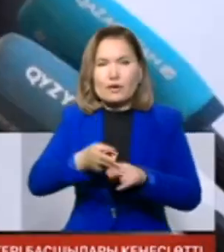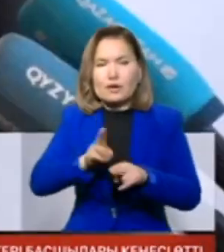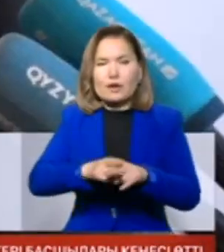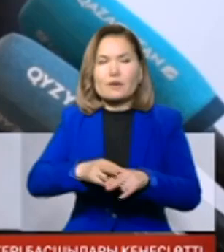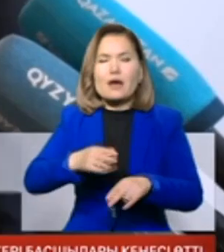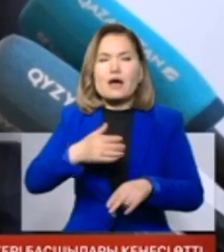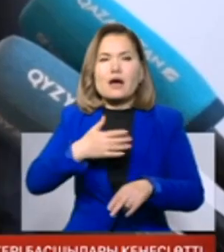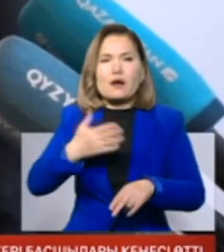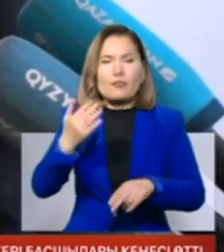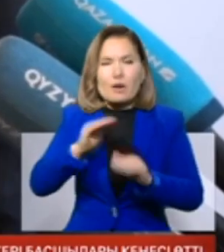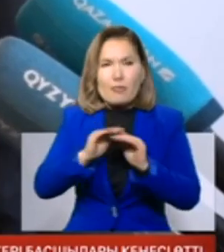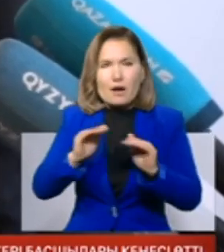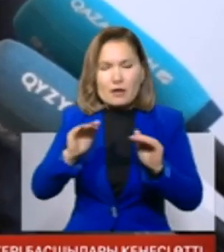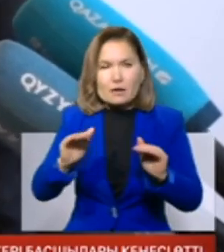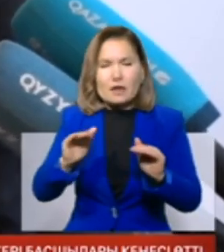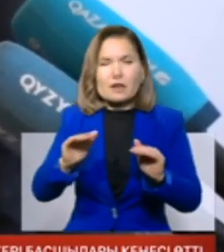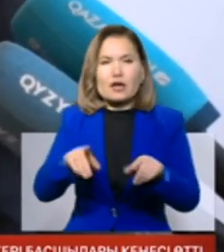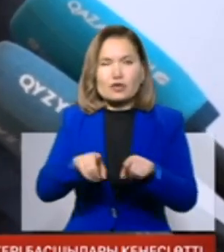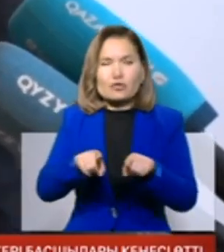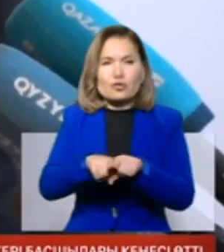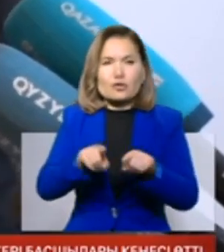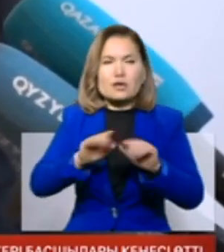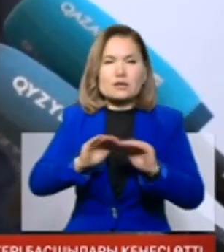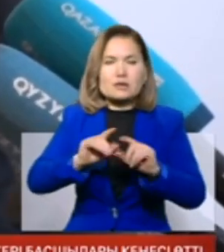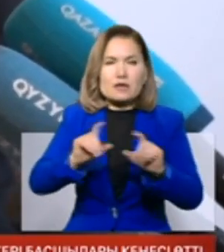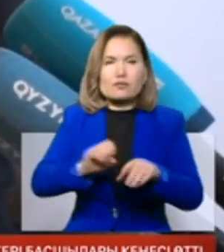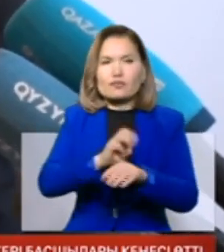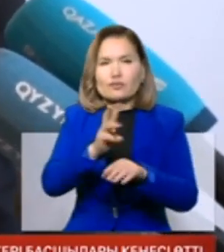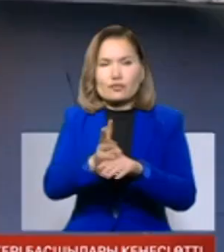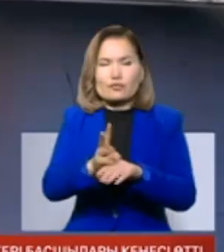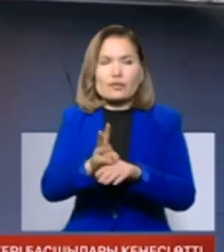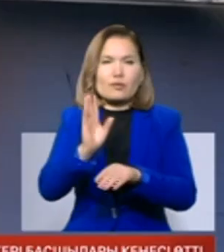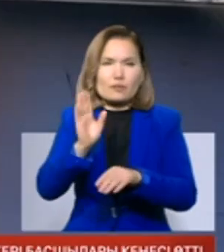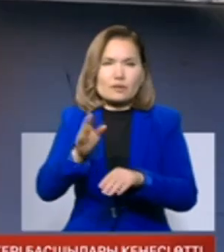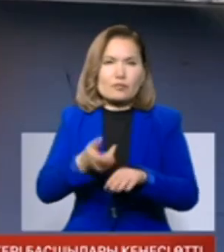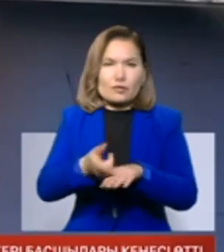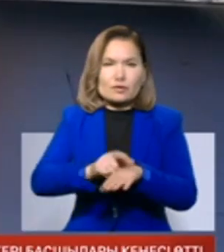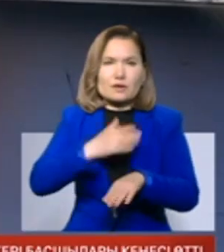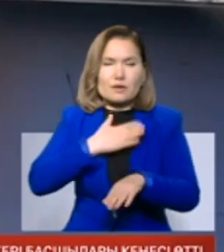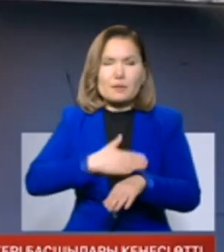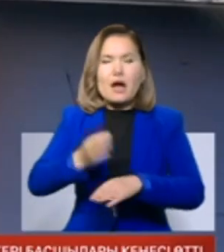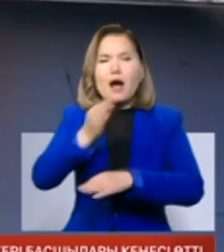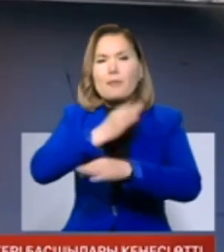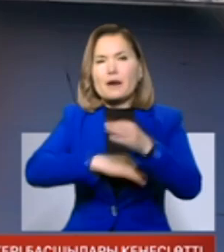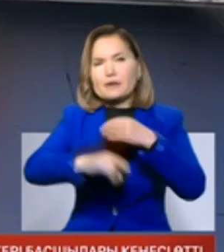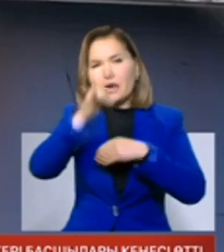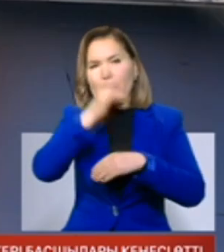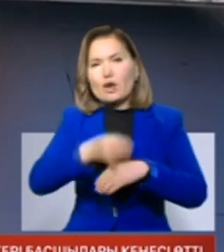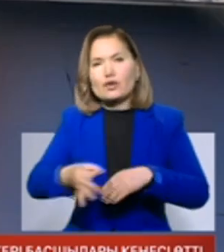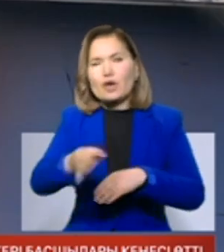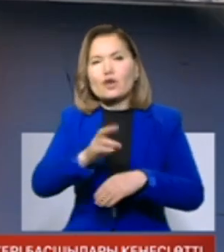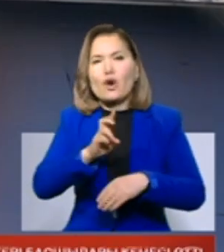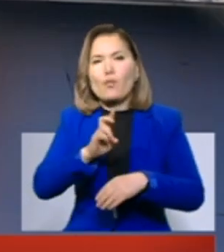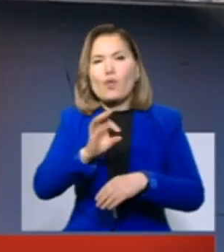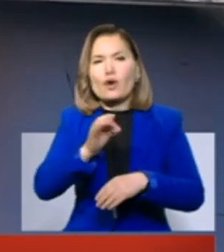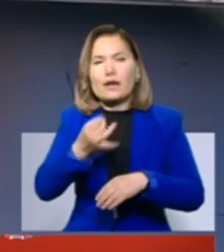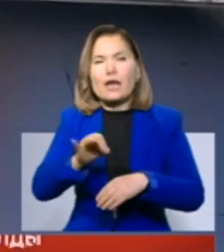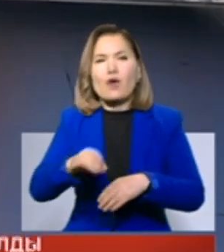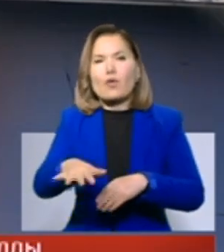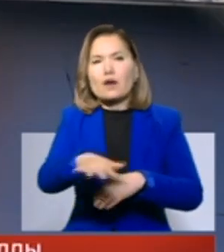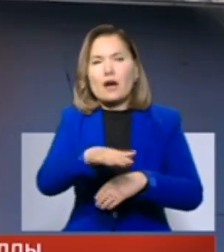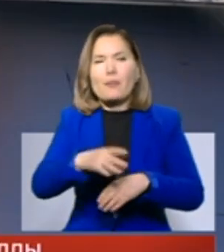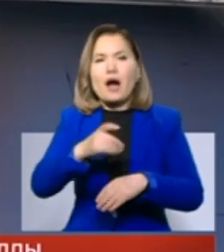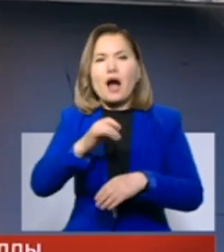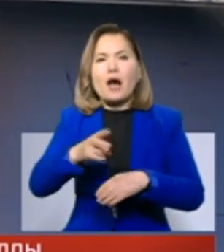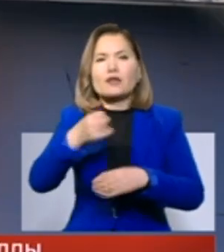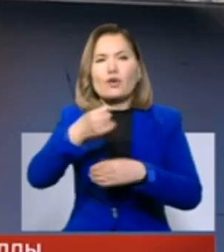өзіміз таңдап, квадратурасымен бірге сай келіп. Батыс Қазақстан облысы Бөкей Ордасы ауданында Хан